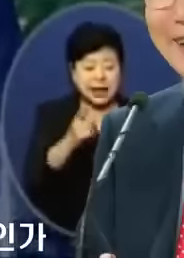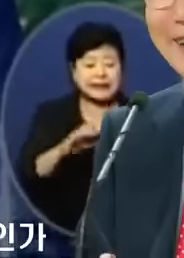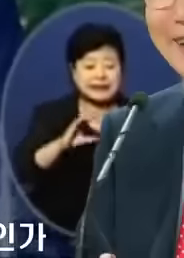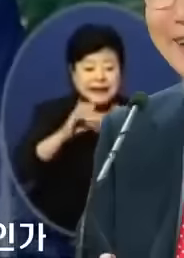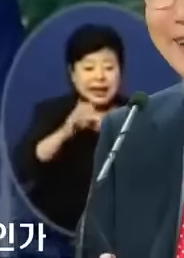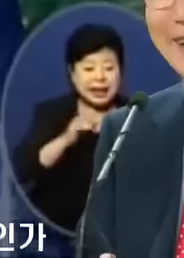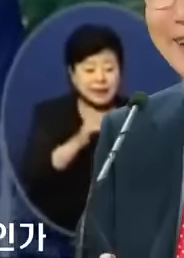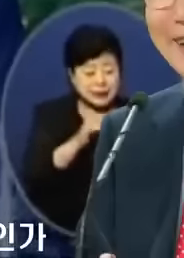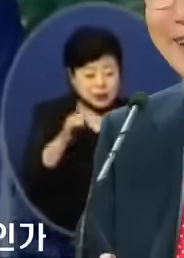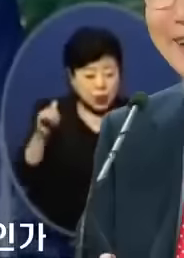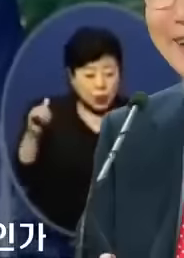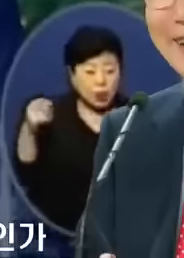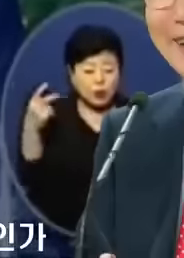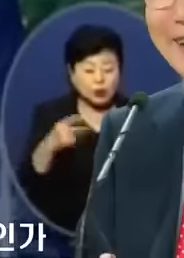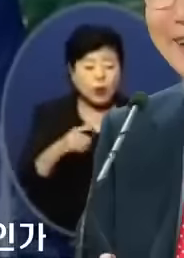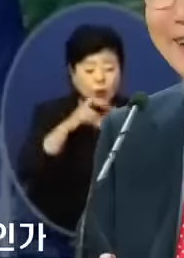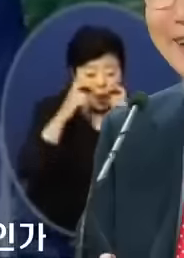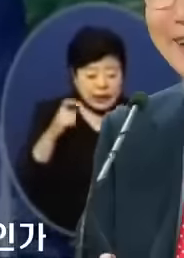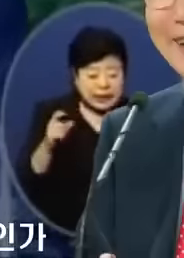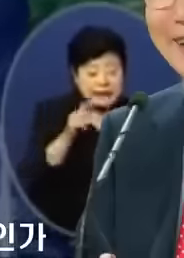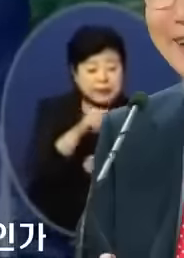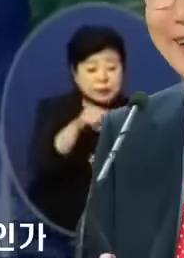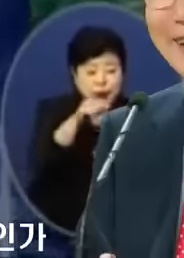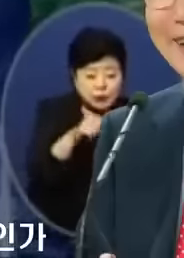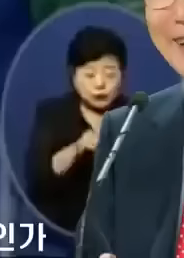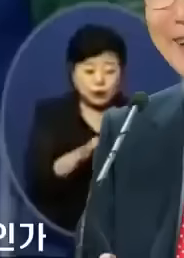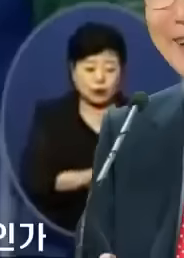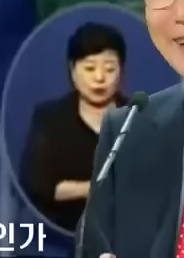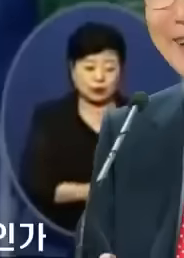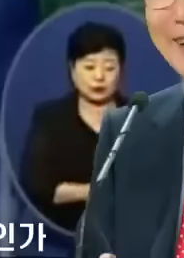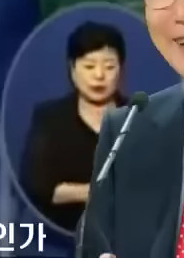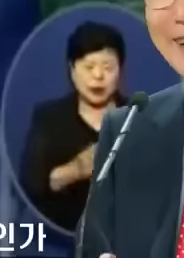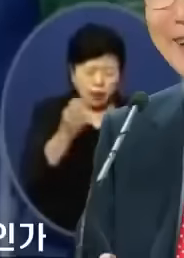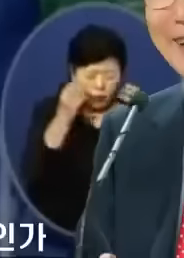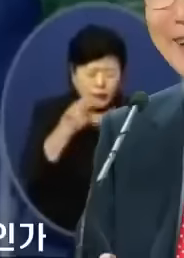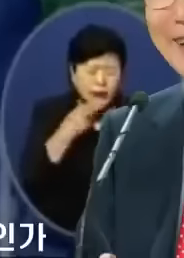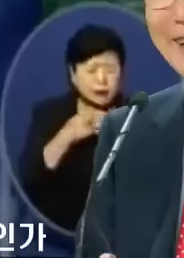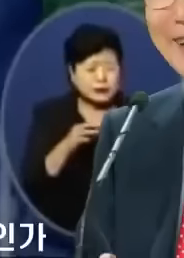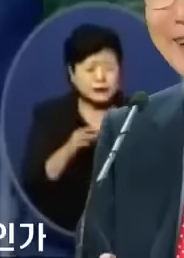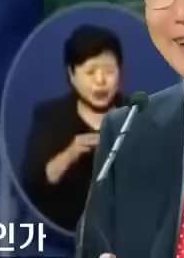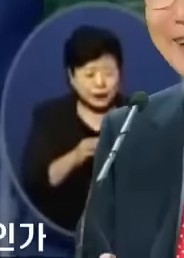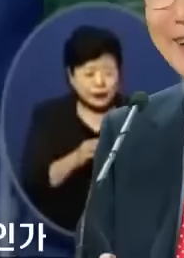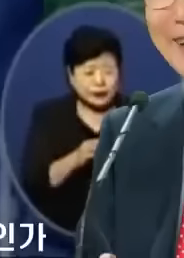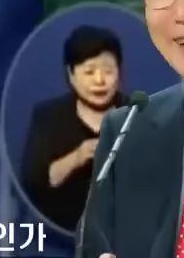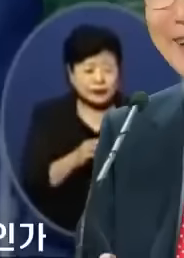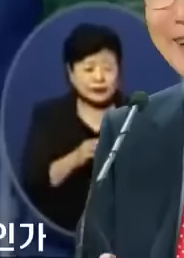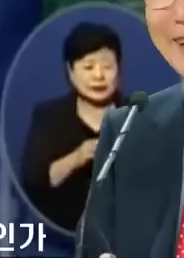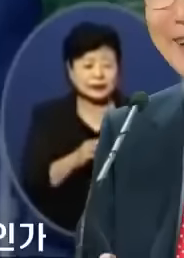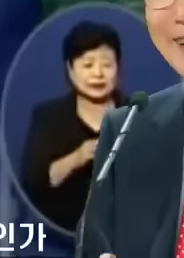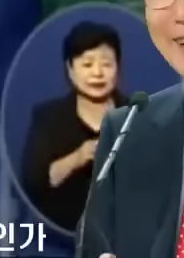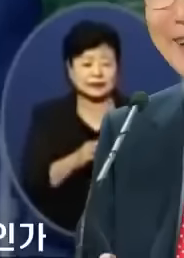나라나 민족뿐 아니라 개인의 삶도 고난이 없으면